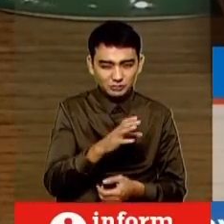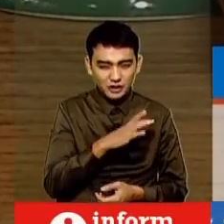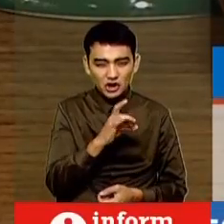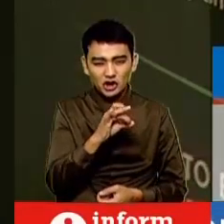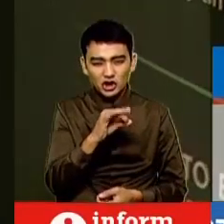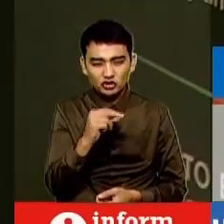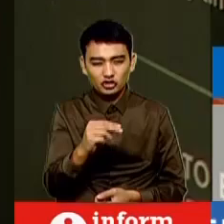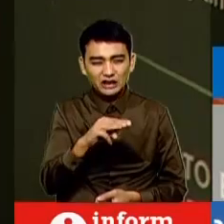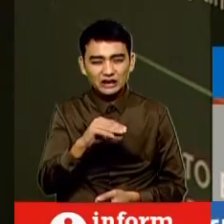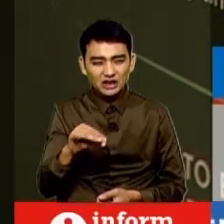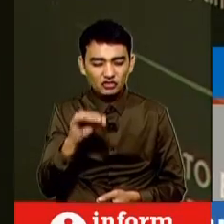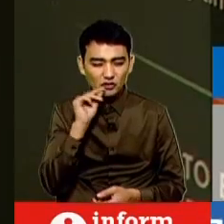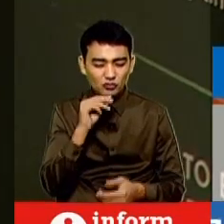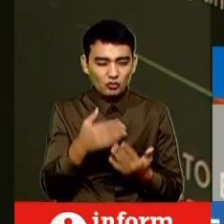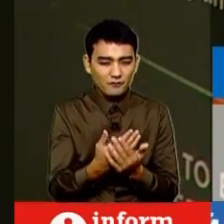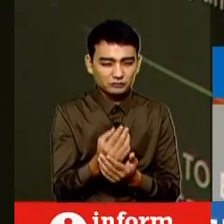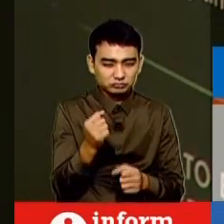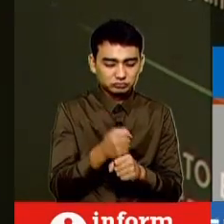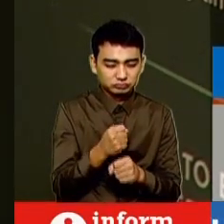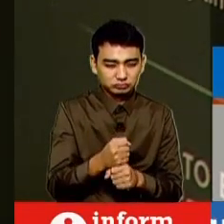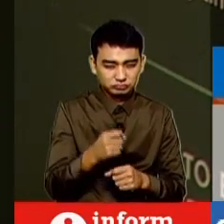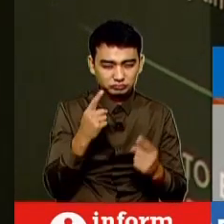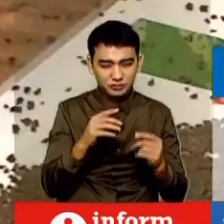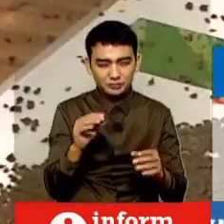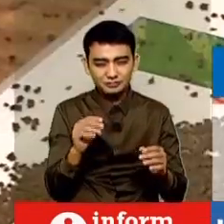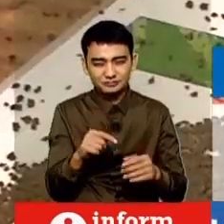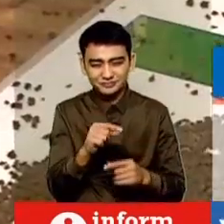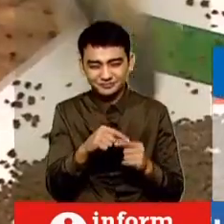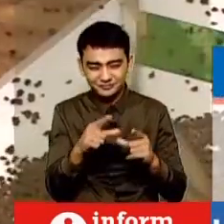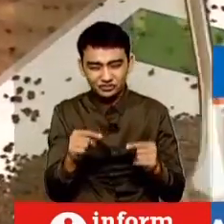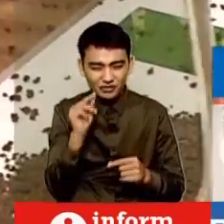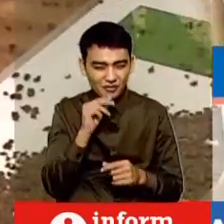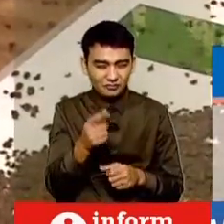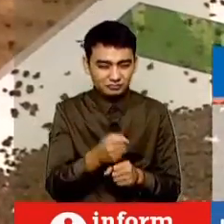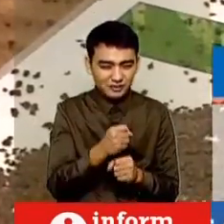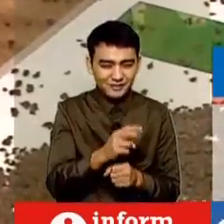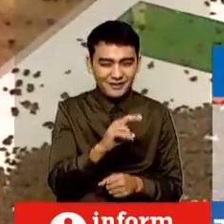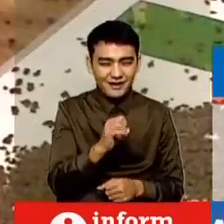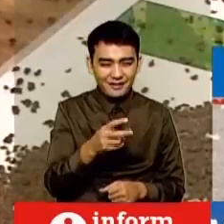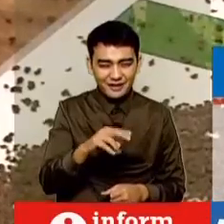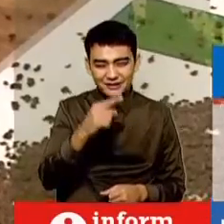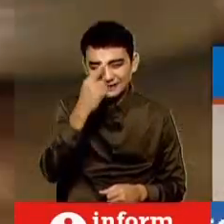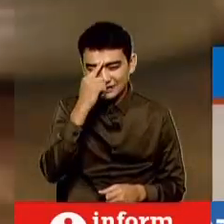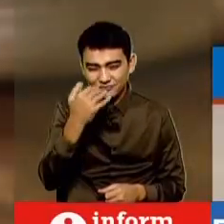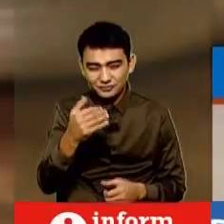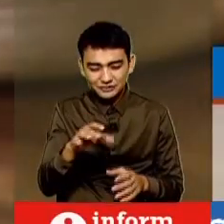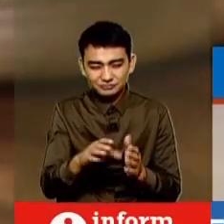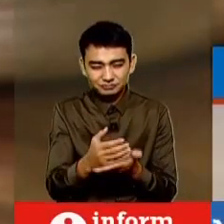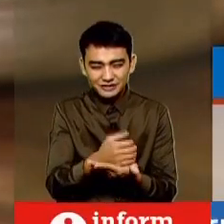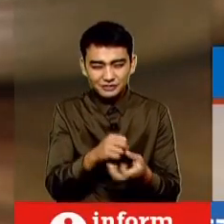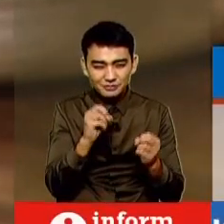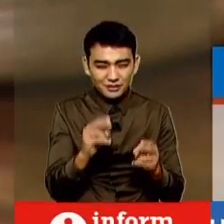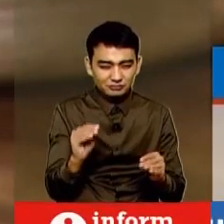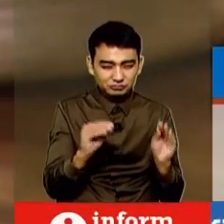речти купаждарын жасап шығарған. Енді ғана терілген шай жапырақтарынан дайындалған сусынға Кения мен Үндістан алқаптарынан алынған арнайы өнім